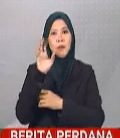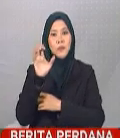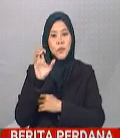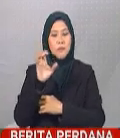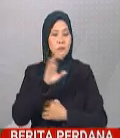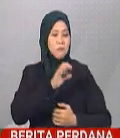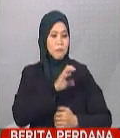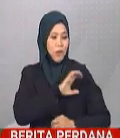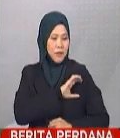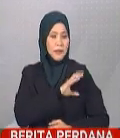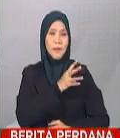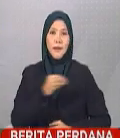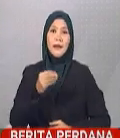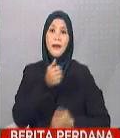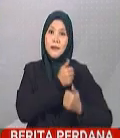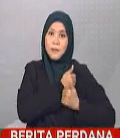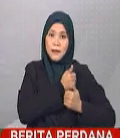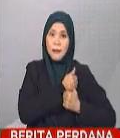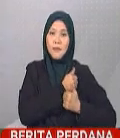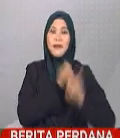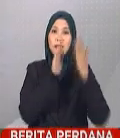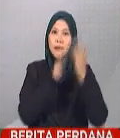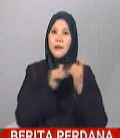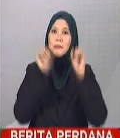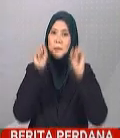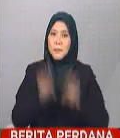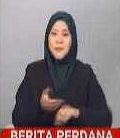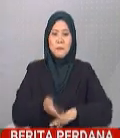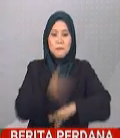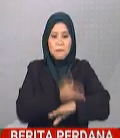dan tentera ditugaskan dan ia diharap dapat